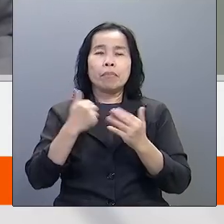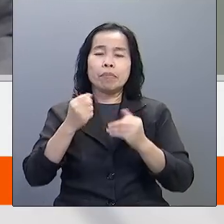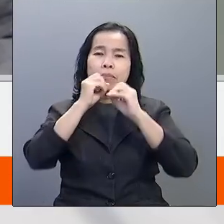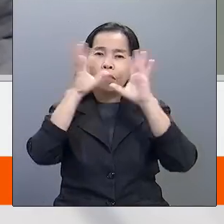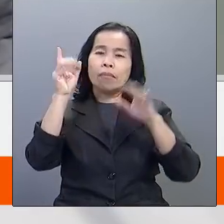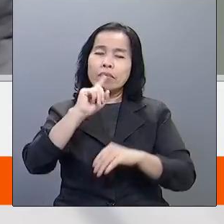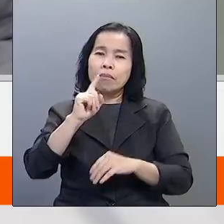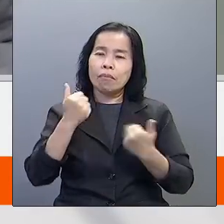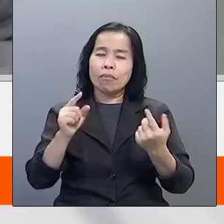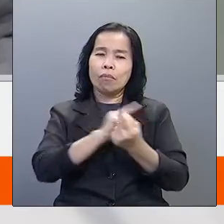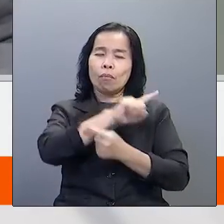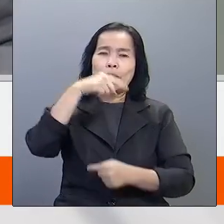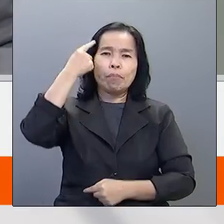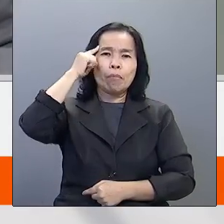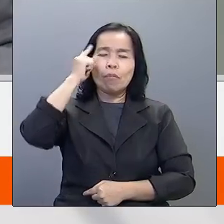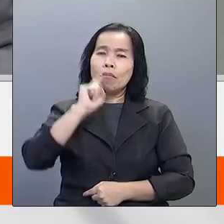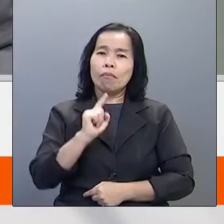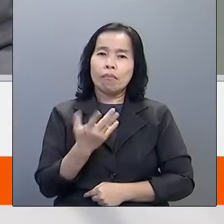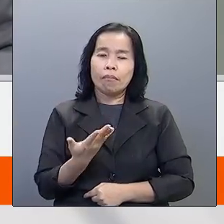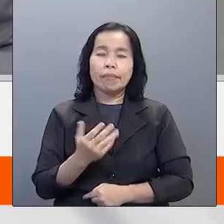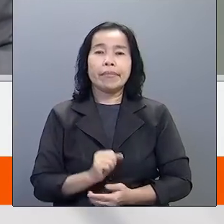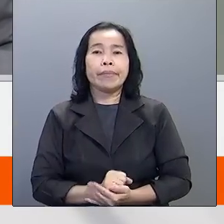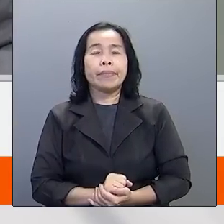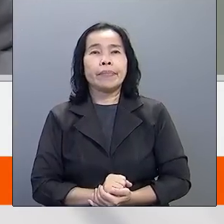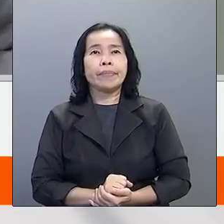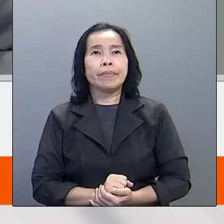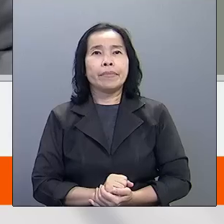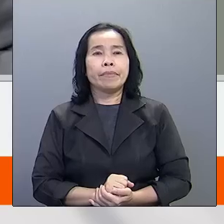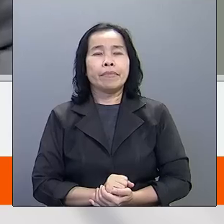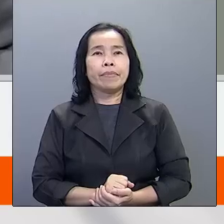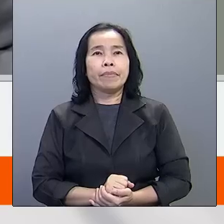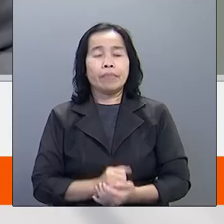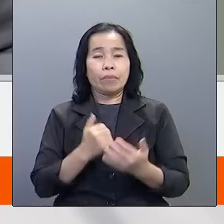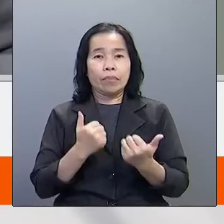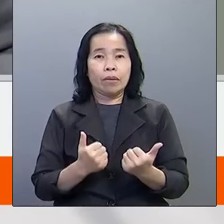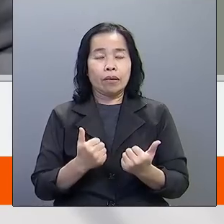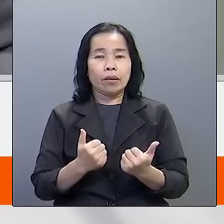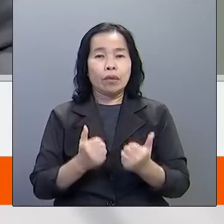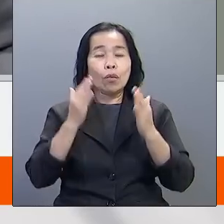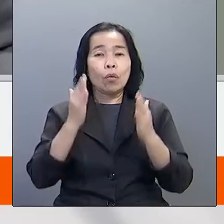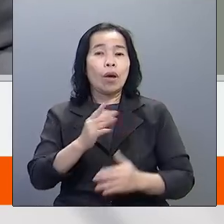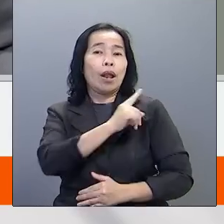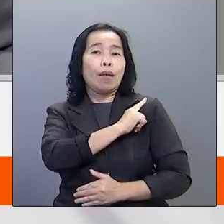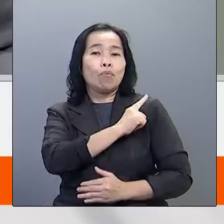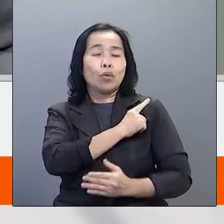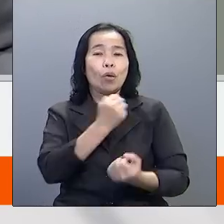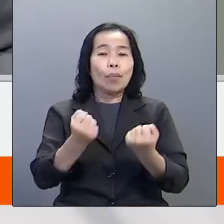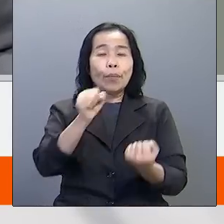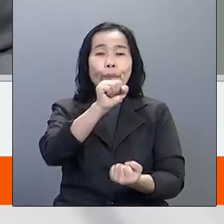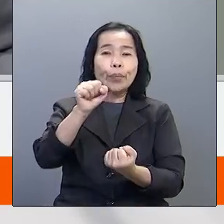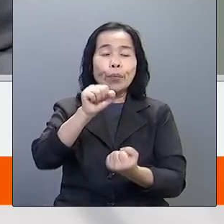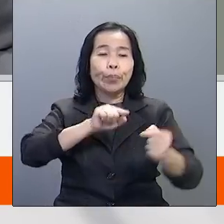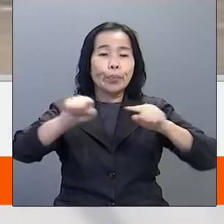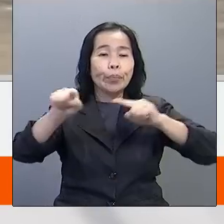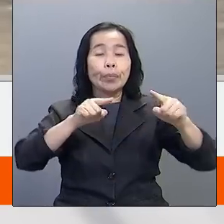ให้สังคมได้รับทราบหลังจากนี้อย่างไรบ้างคะ ครับก็ขณะนี้ก็ในส่วนของการค้นหาเราคงด